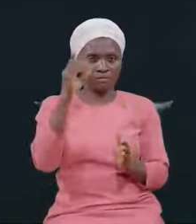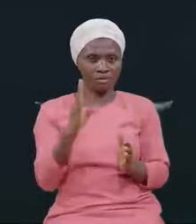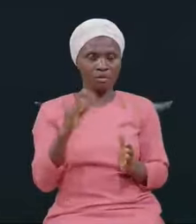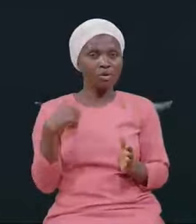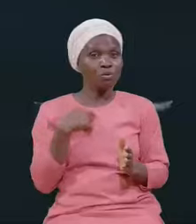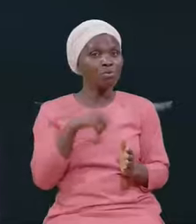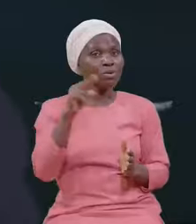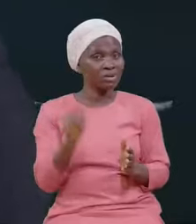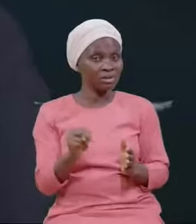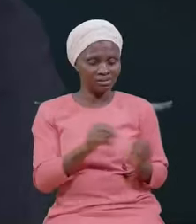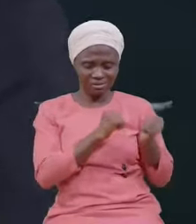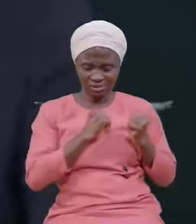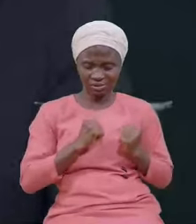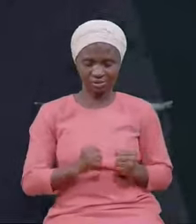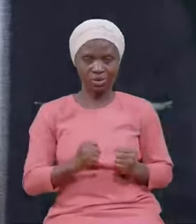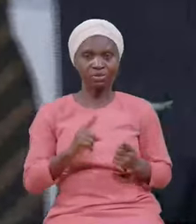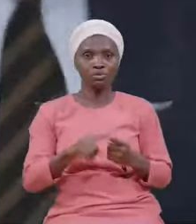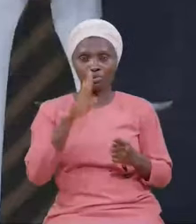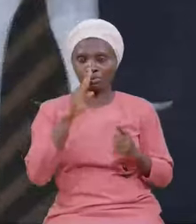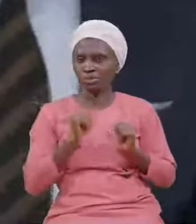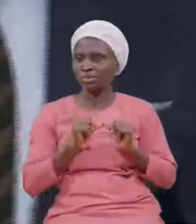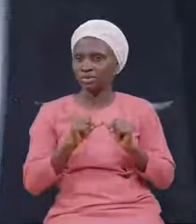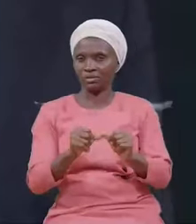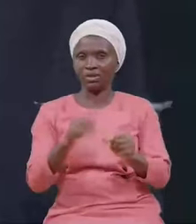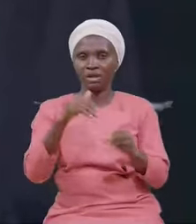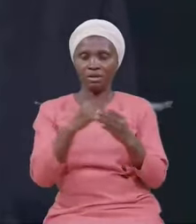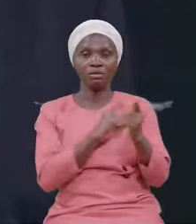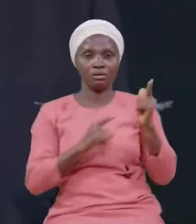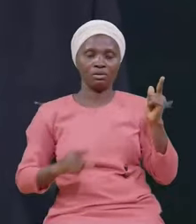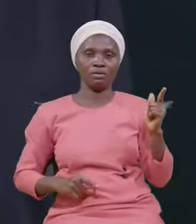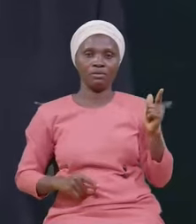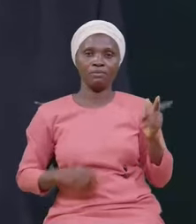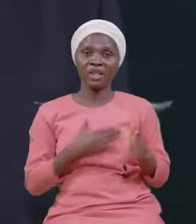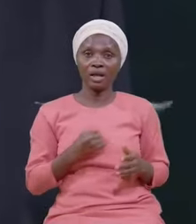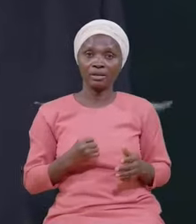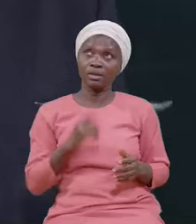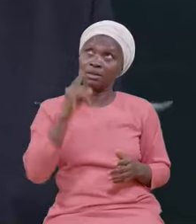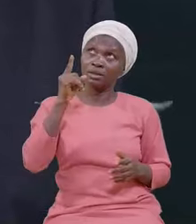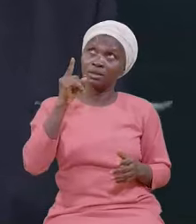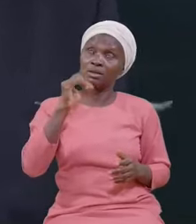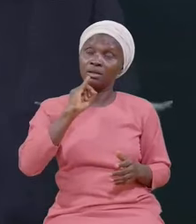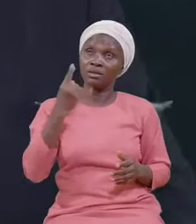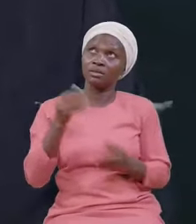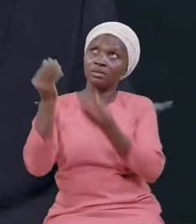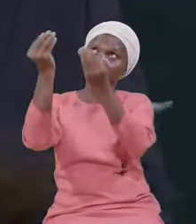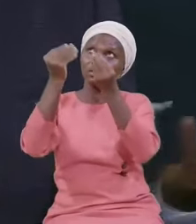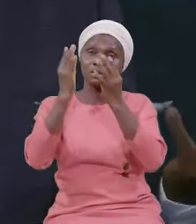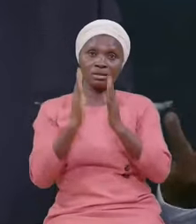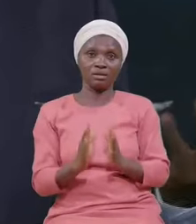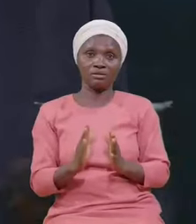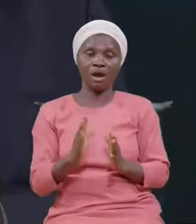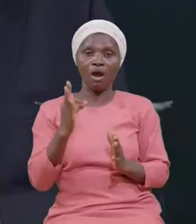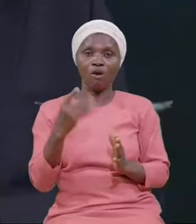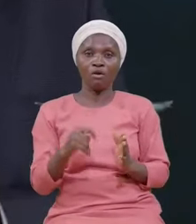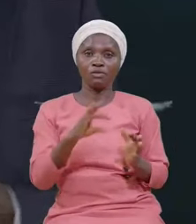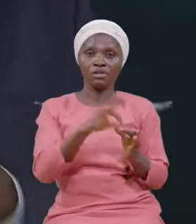la force pour être ferme dans le Seigneur. Et lui est le donateur de l'esprit